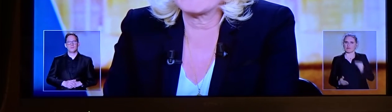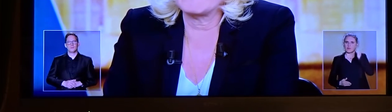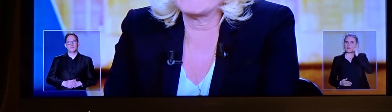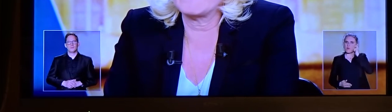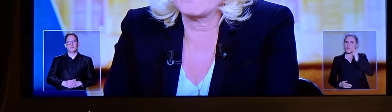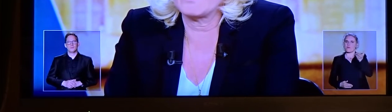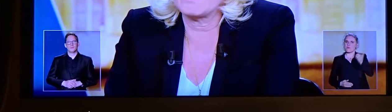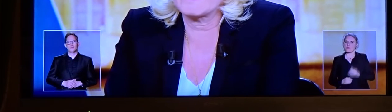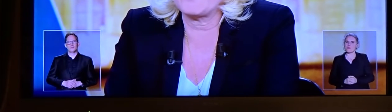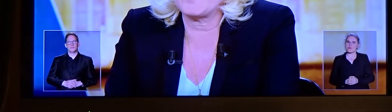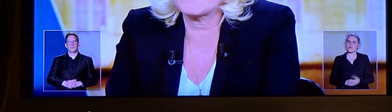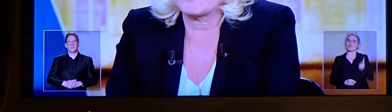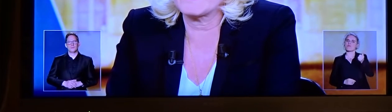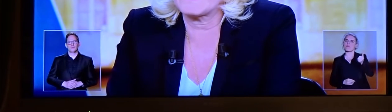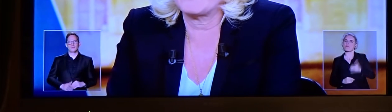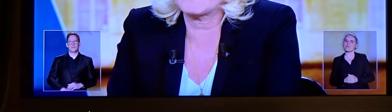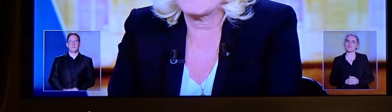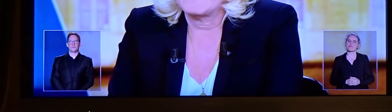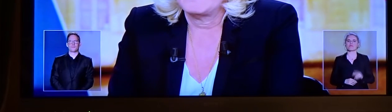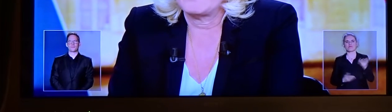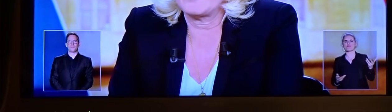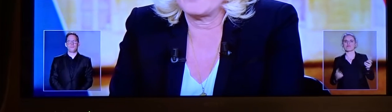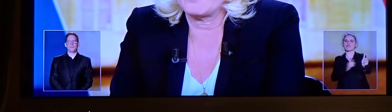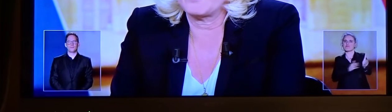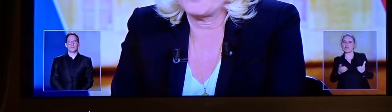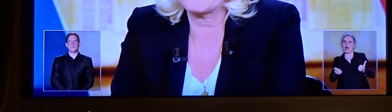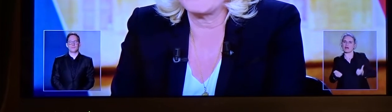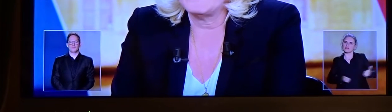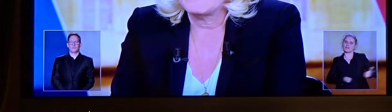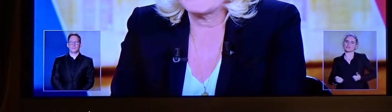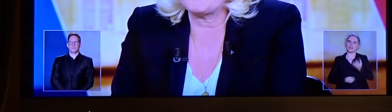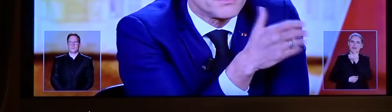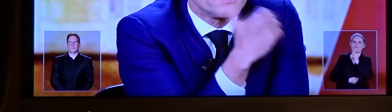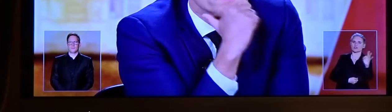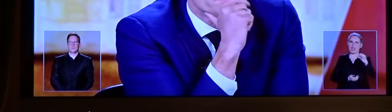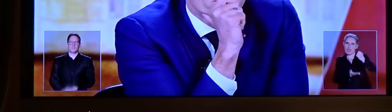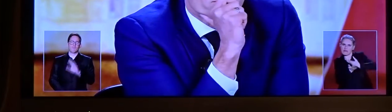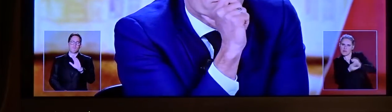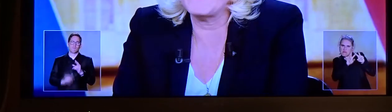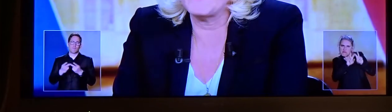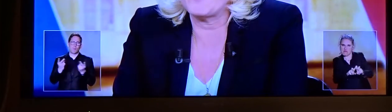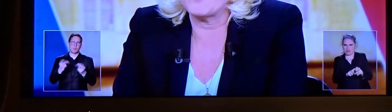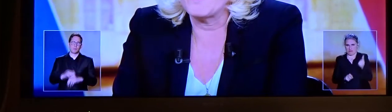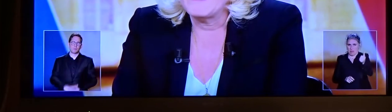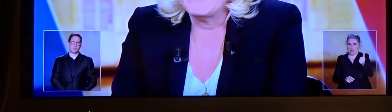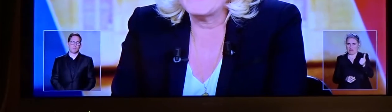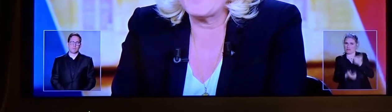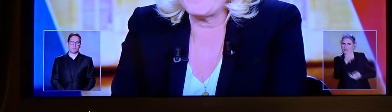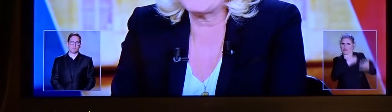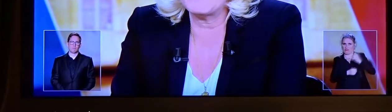accès à l'intégralité des informations des services français, sait pertinemment que ce qu'il dit est faux.